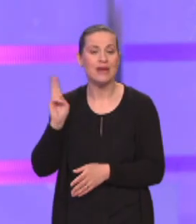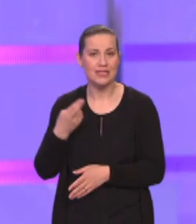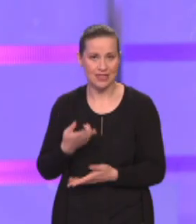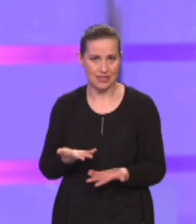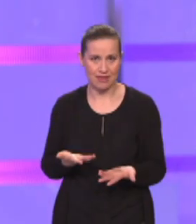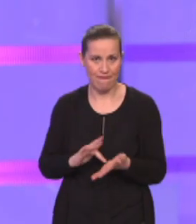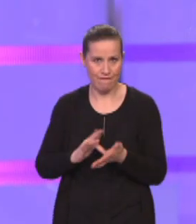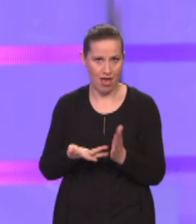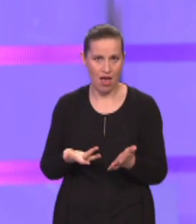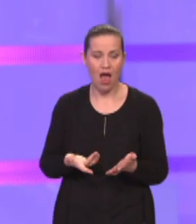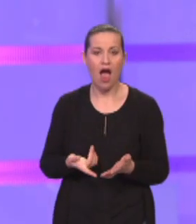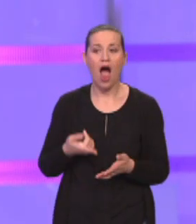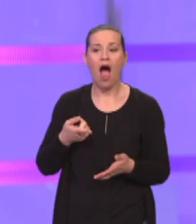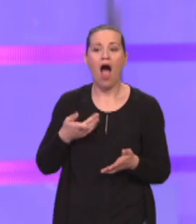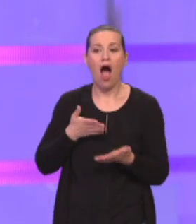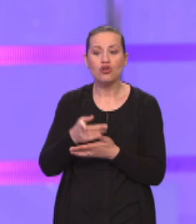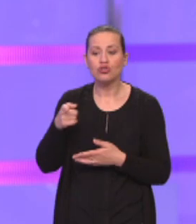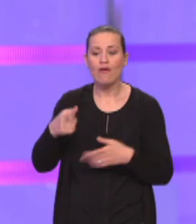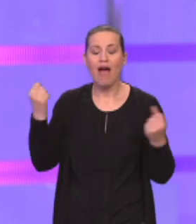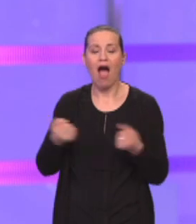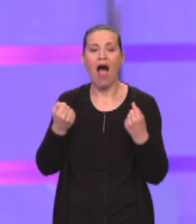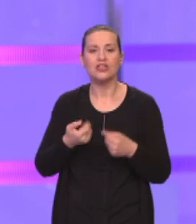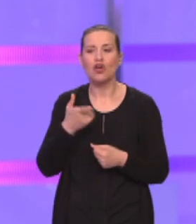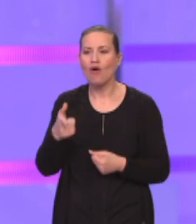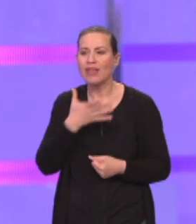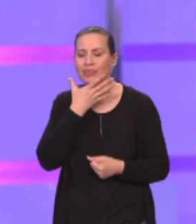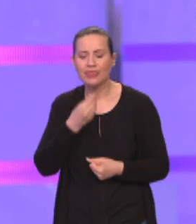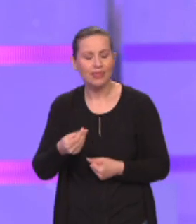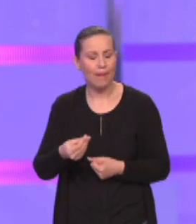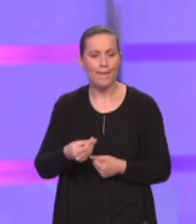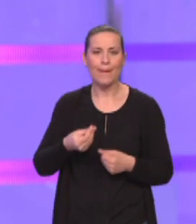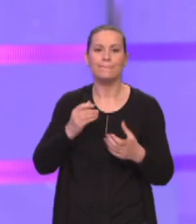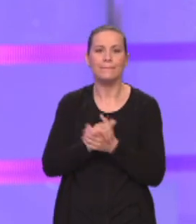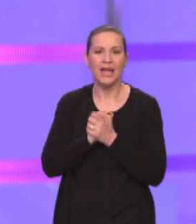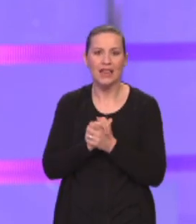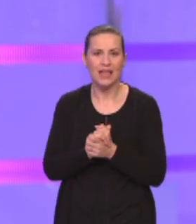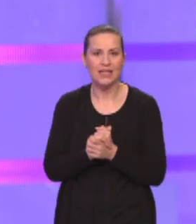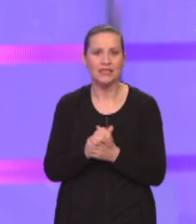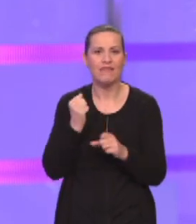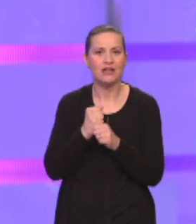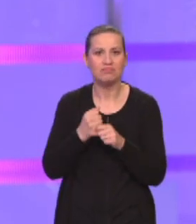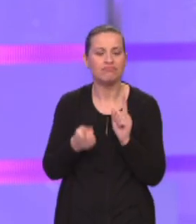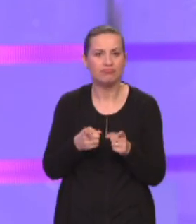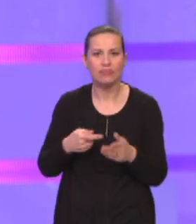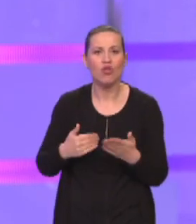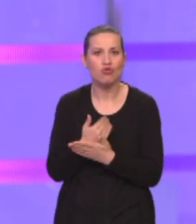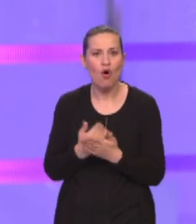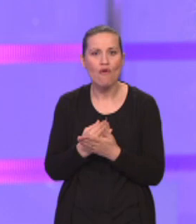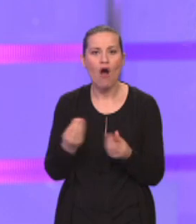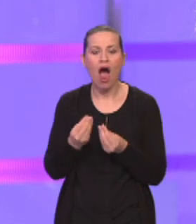Jer kroz ove akcije se događaju ova krasna prijateljstva, stvara se nešto novo, a ono što se